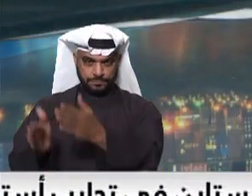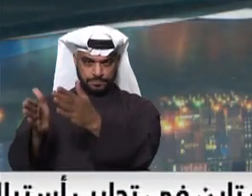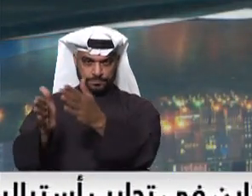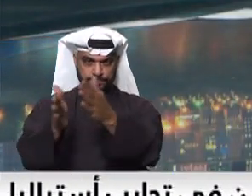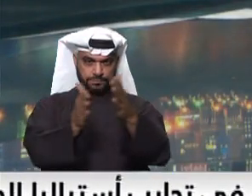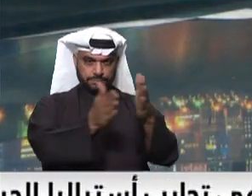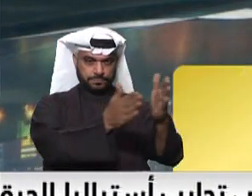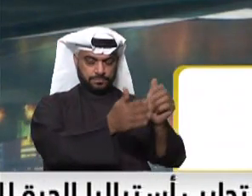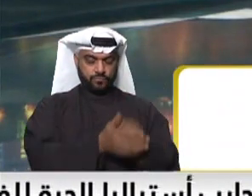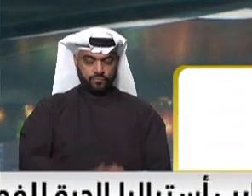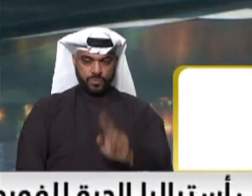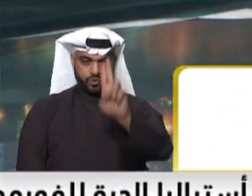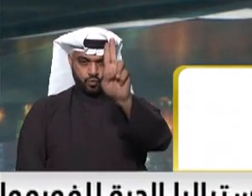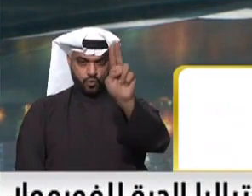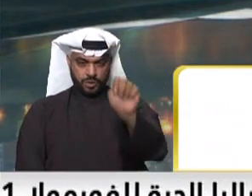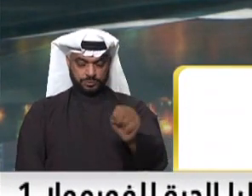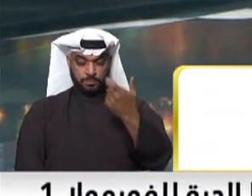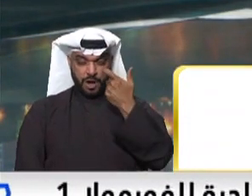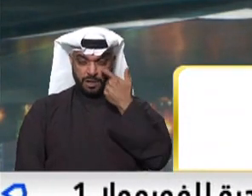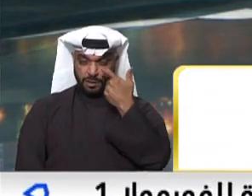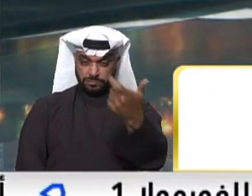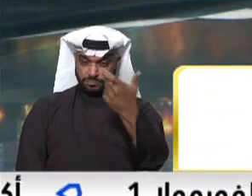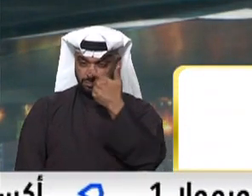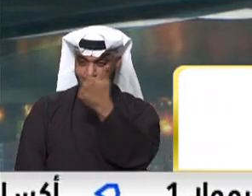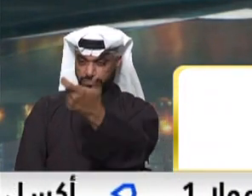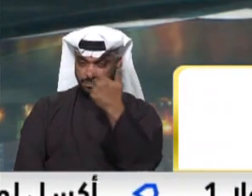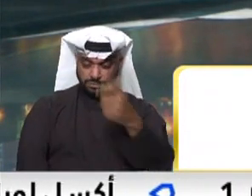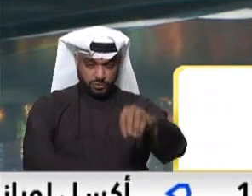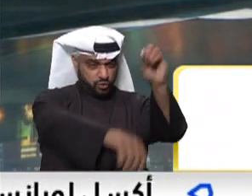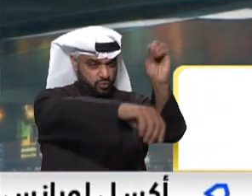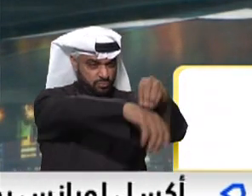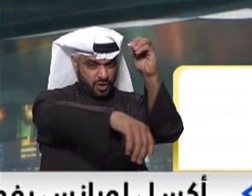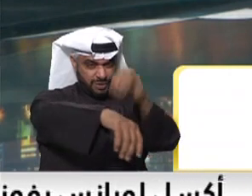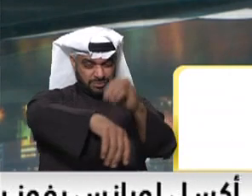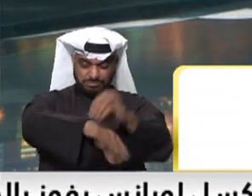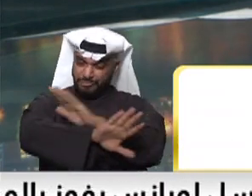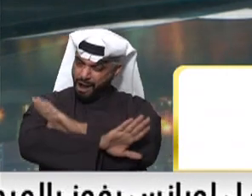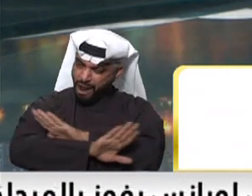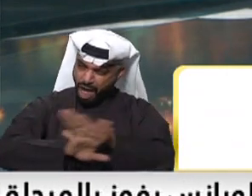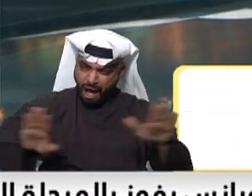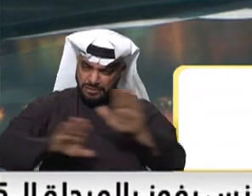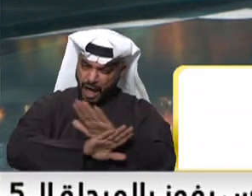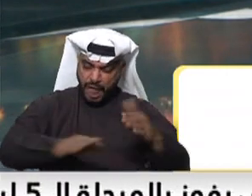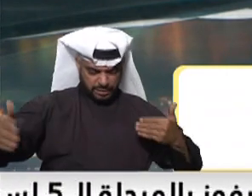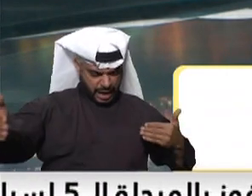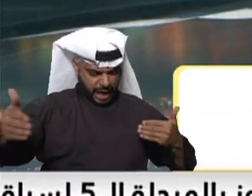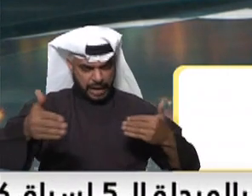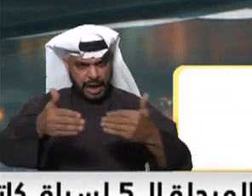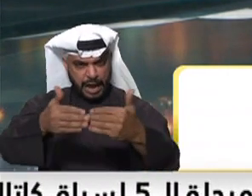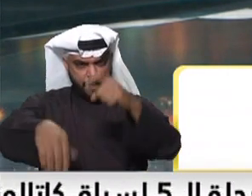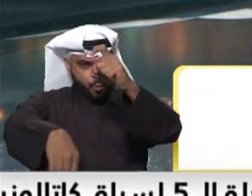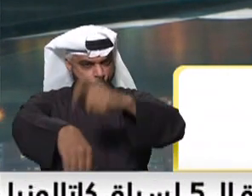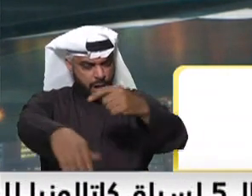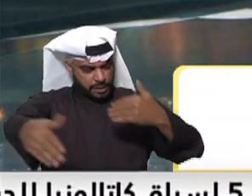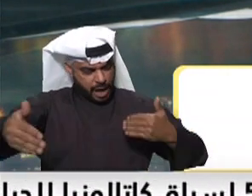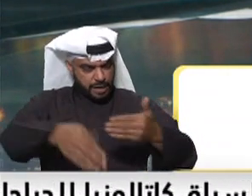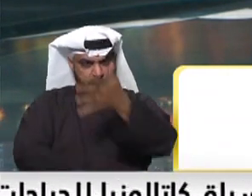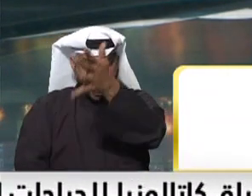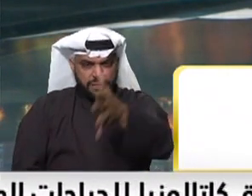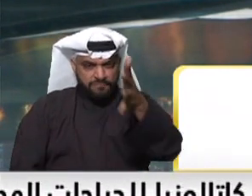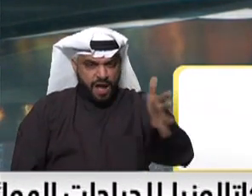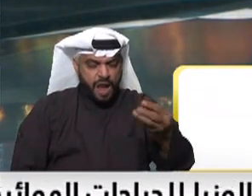حذر برنامج الامم المتحده الانمائي من ان الاطفال باتوا يموتون جوعا في قطاع غزه الذي